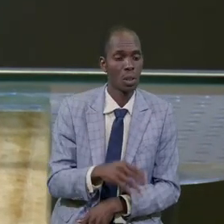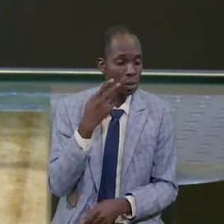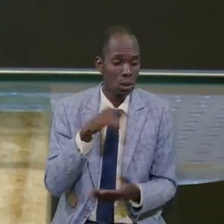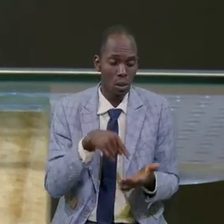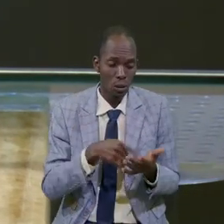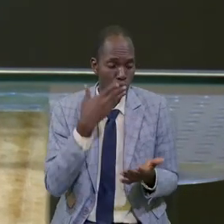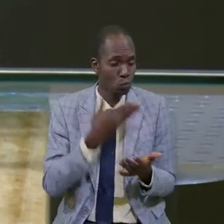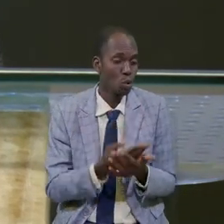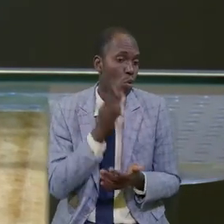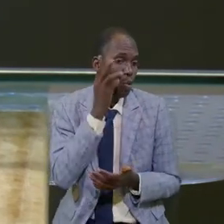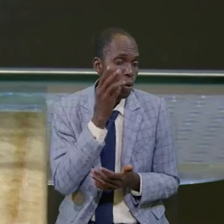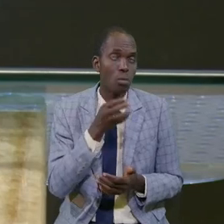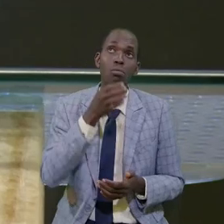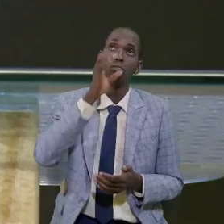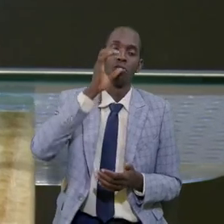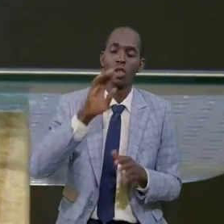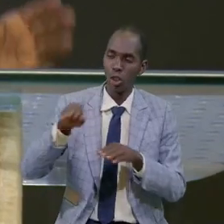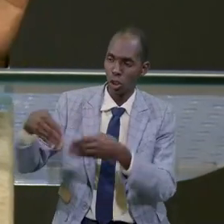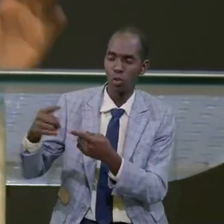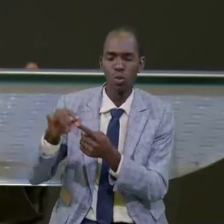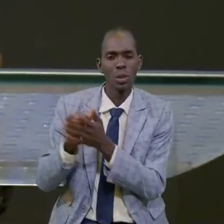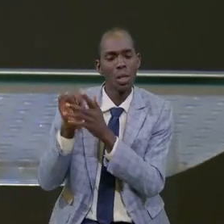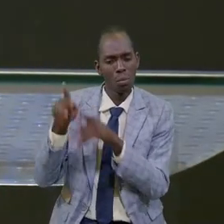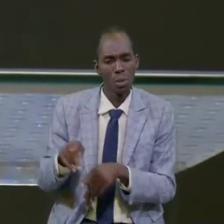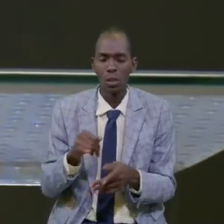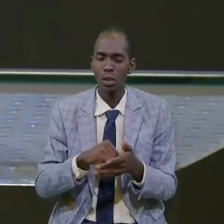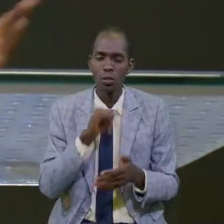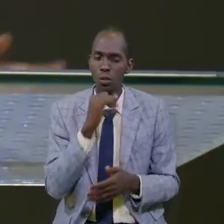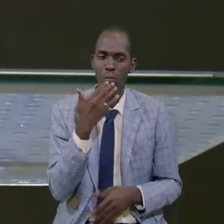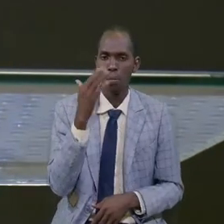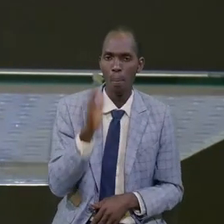laissez-moi donner cette boisson à telle personne. C'est bon. Mais